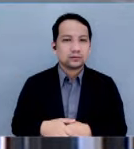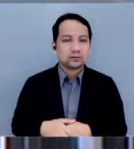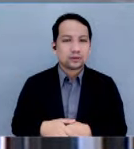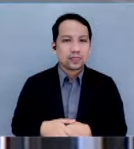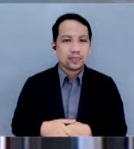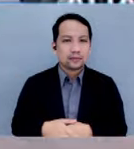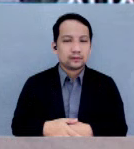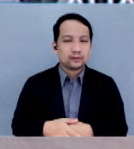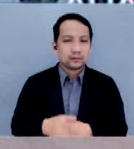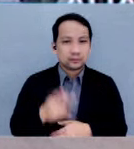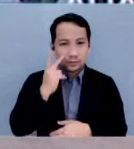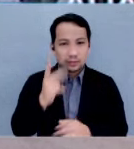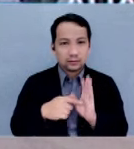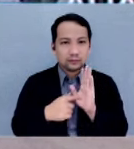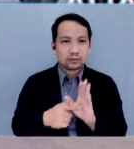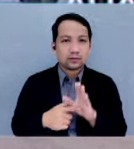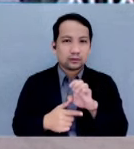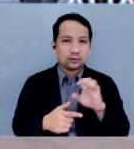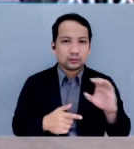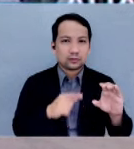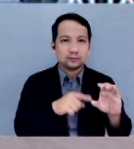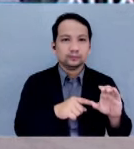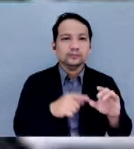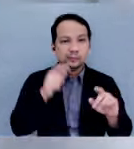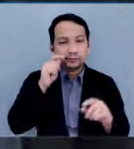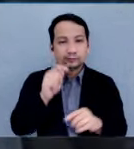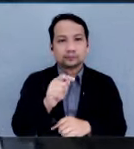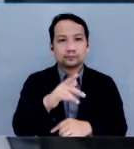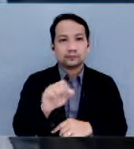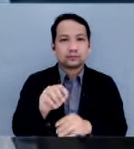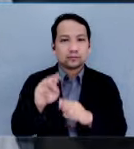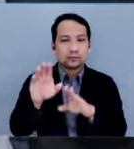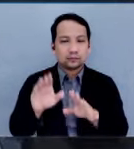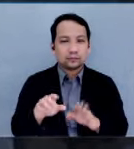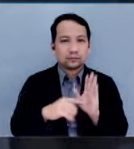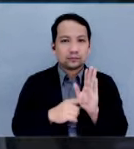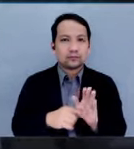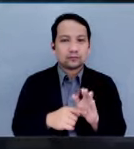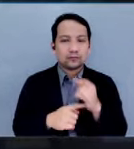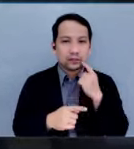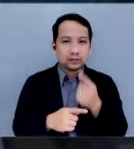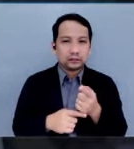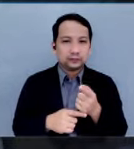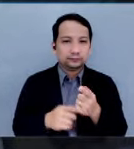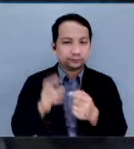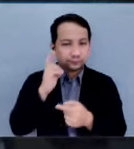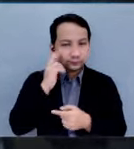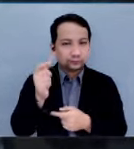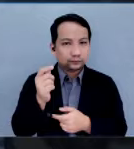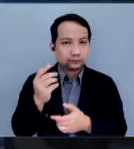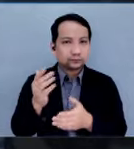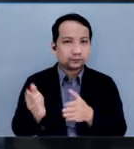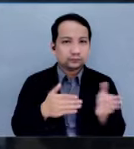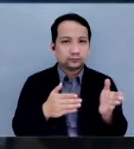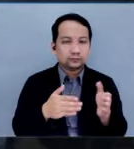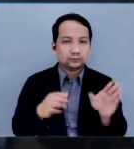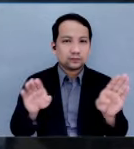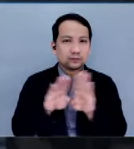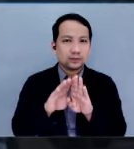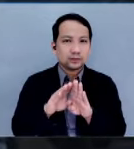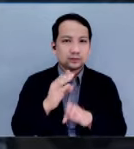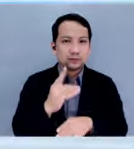Nagpakita rin ng kopya ng ECC nila ang Twin Mountain Resort. Sabi ni Senator Tolfo, balak nang ipasara ng DENR